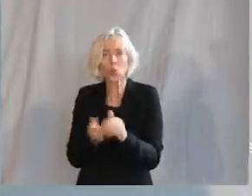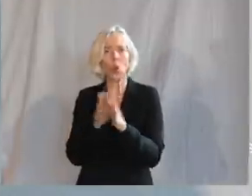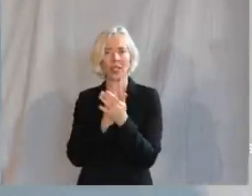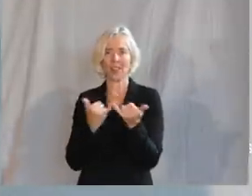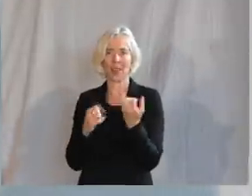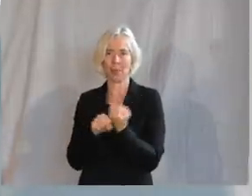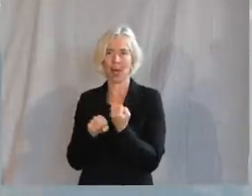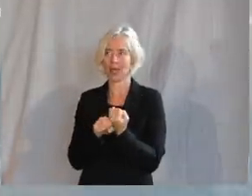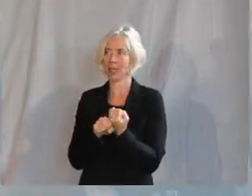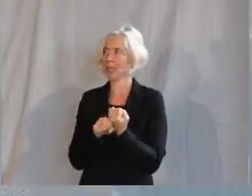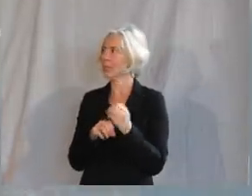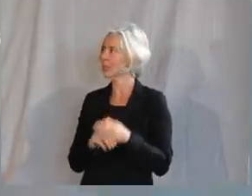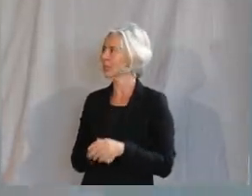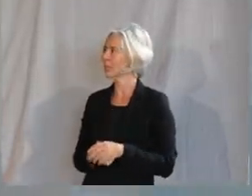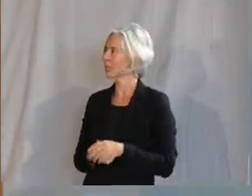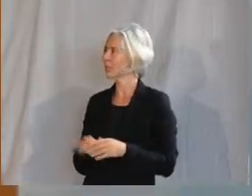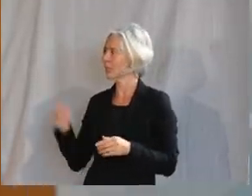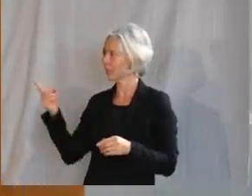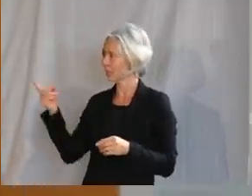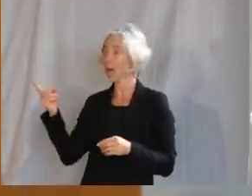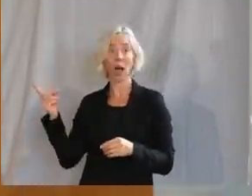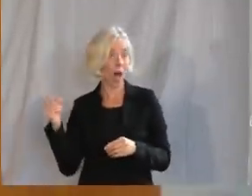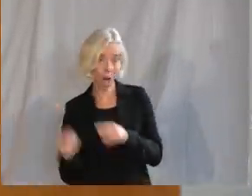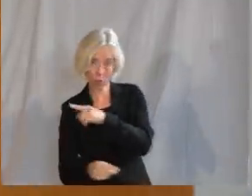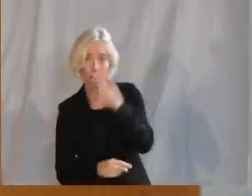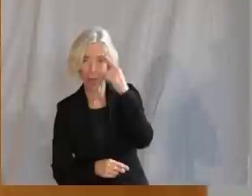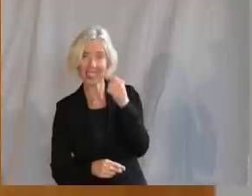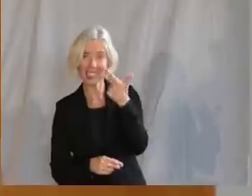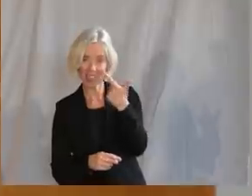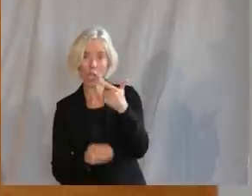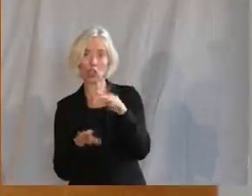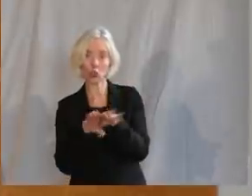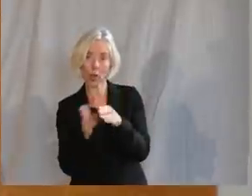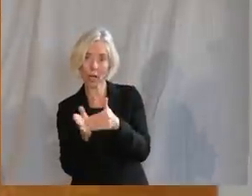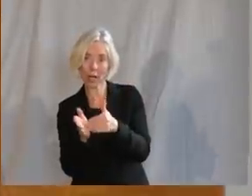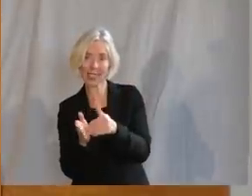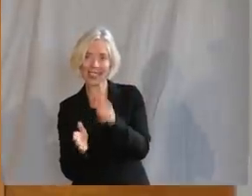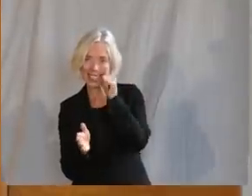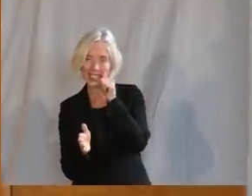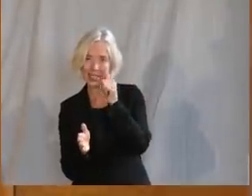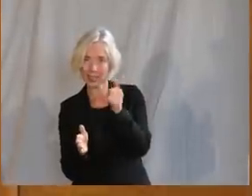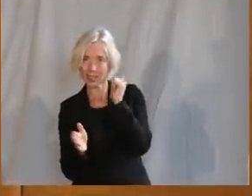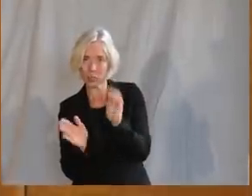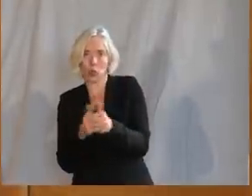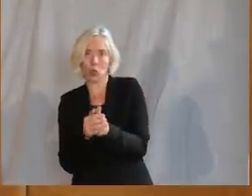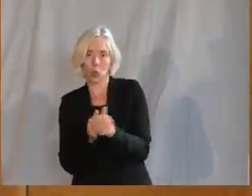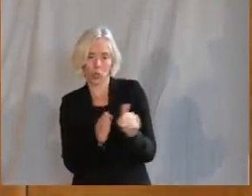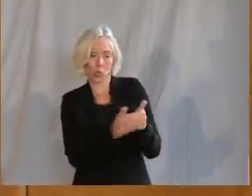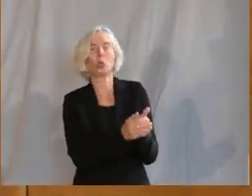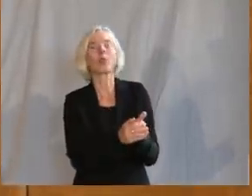Also Sie beziehen sich jetzt auf die 2 Schulklassen wahrscheinlich aus der letzten Meldung. Genau. Die wiederum beziehen sich aber auch auf die Fälle, die wir noch am